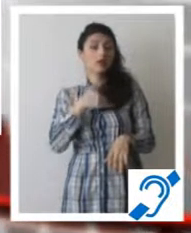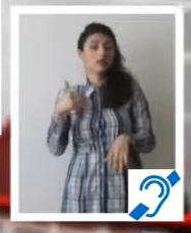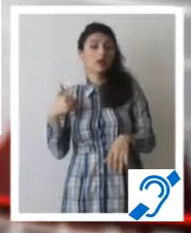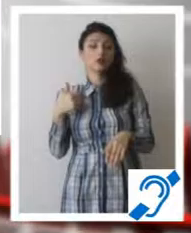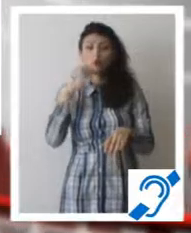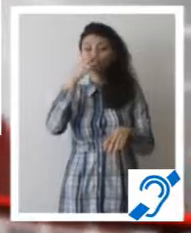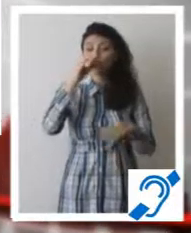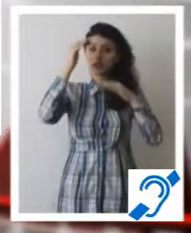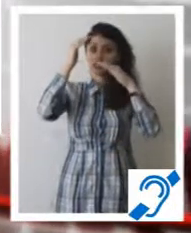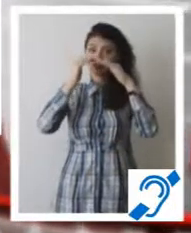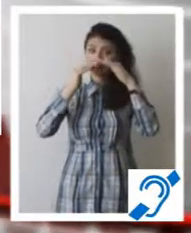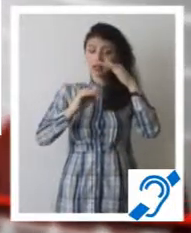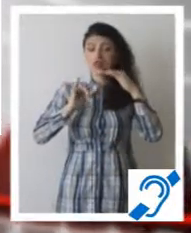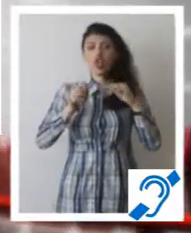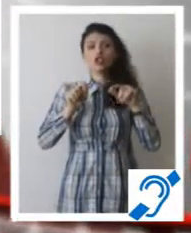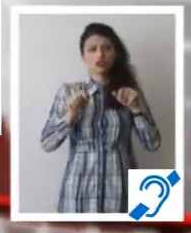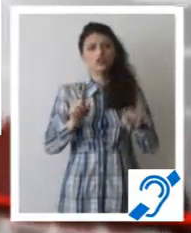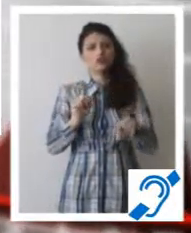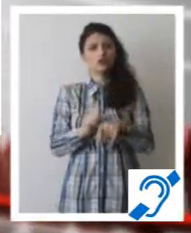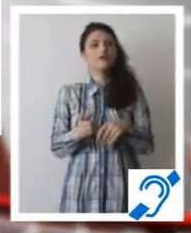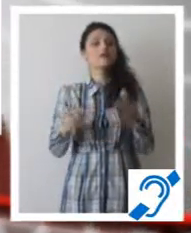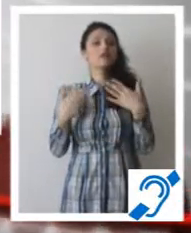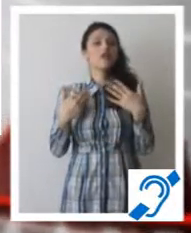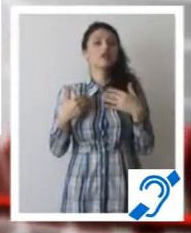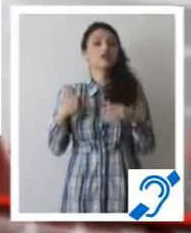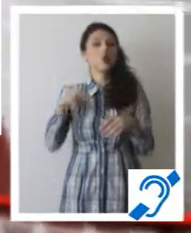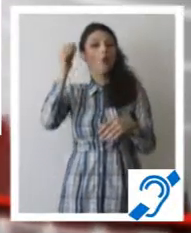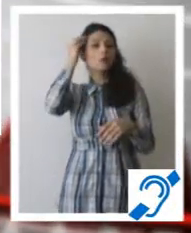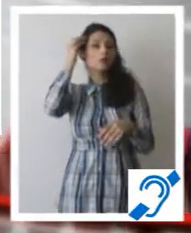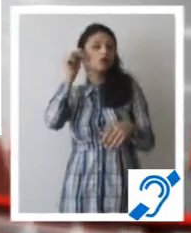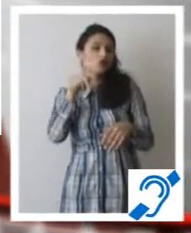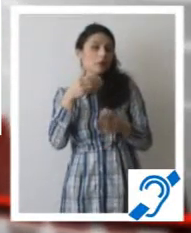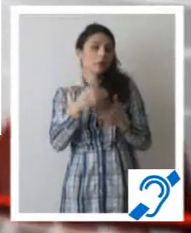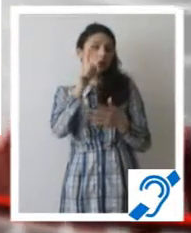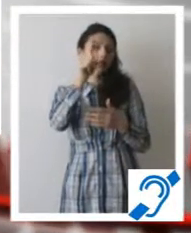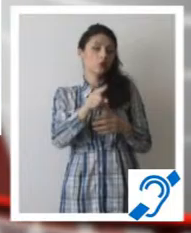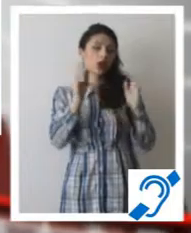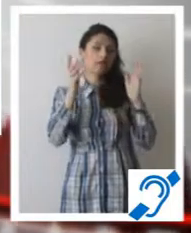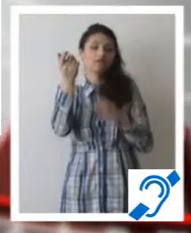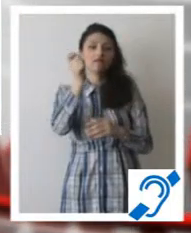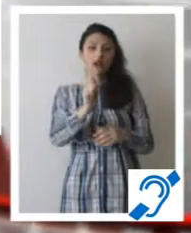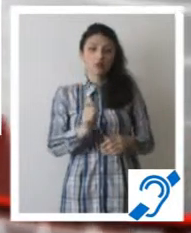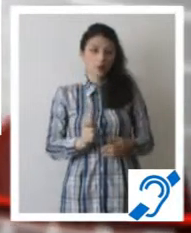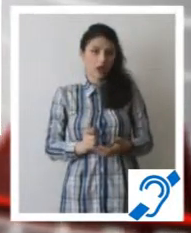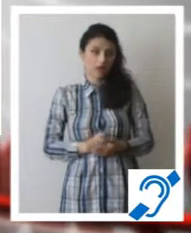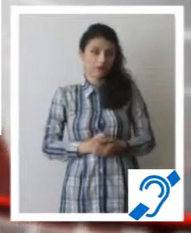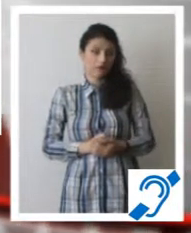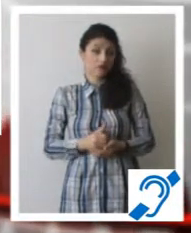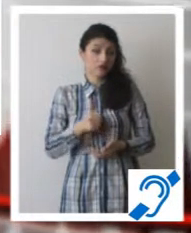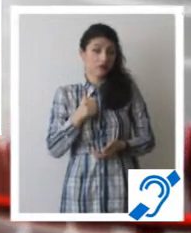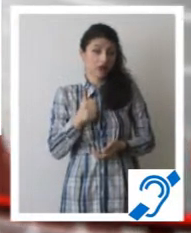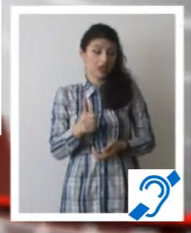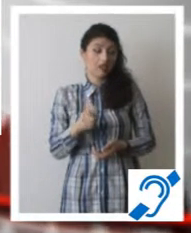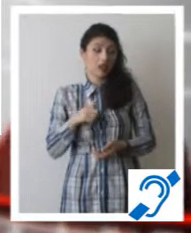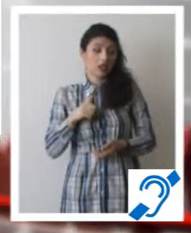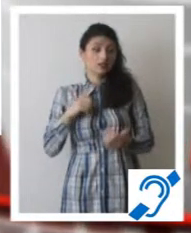în scădere, dar și așa valorile termice vor fi mai ridicate decât în mod obișnuit pentru perioada în care ne vom afla și de asemenea vor